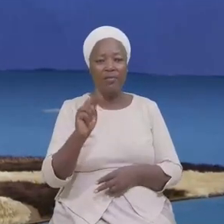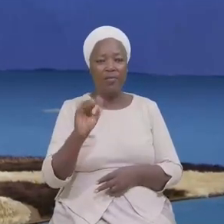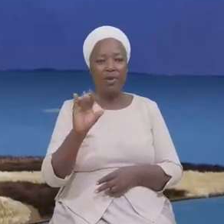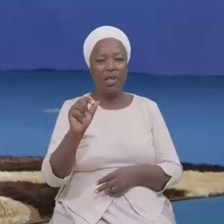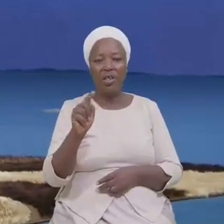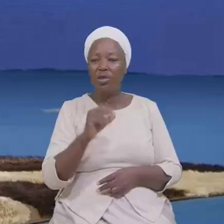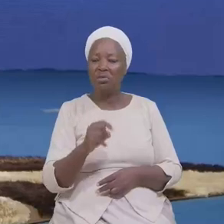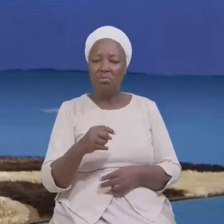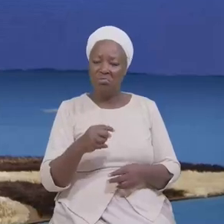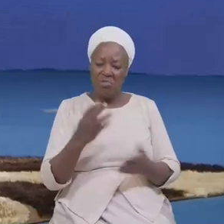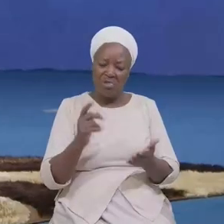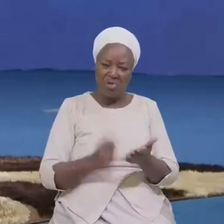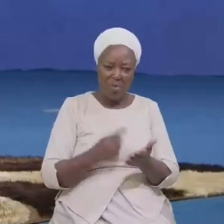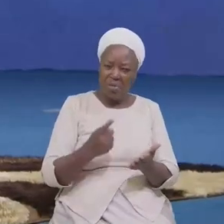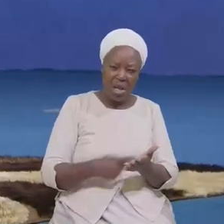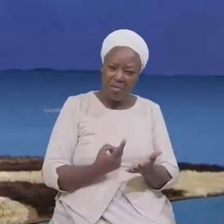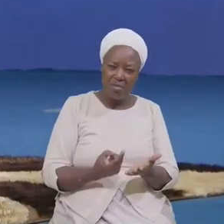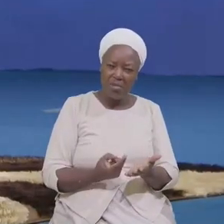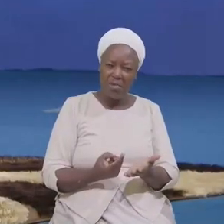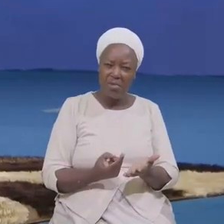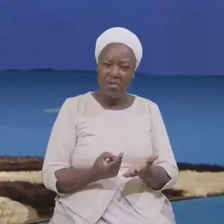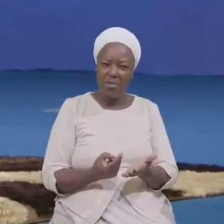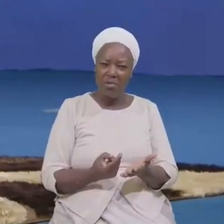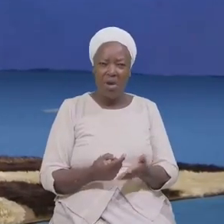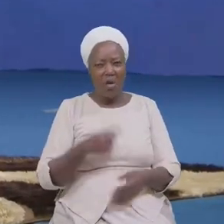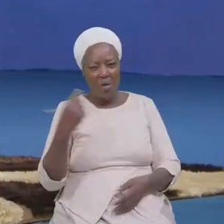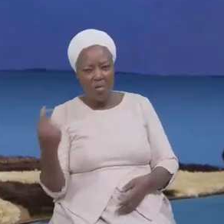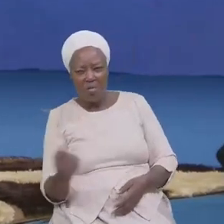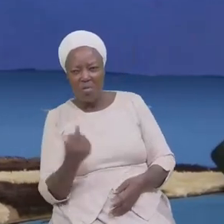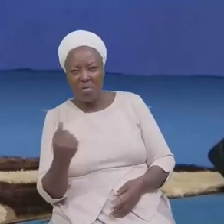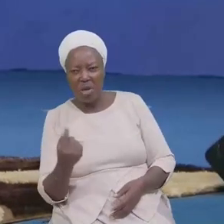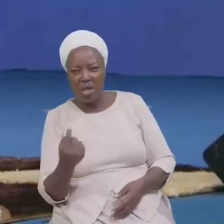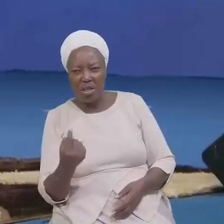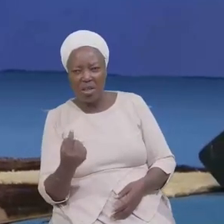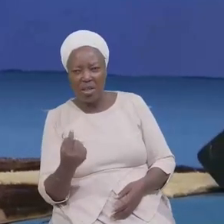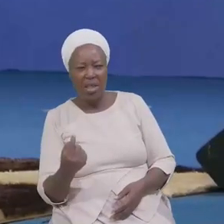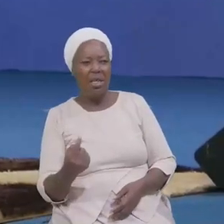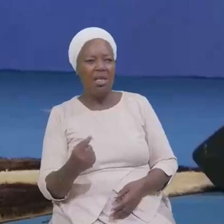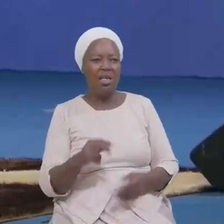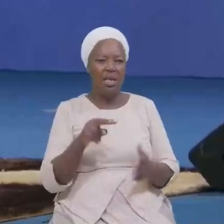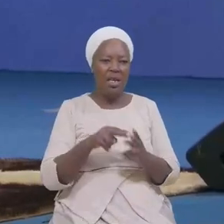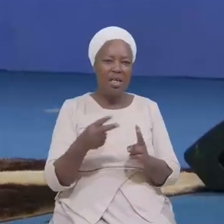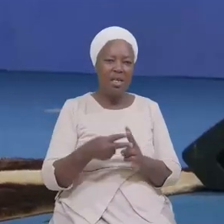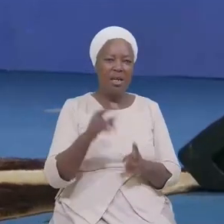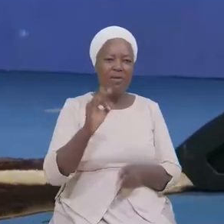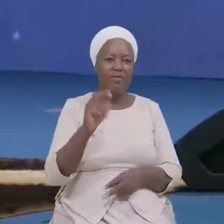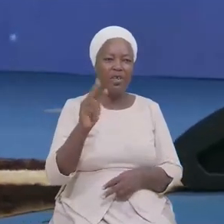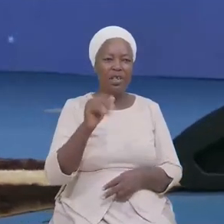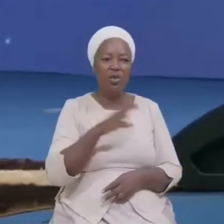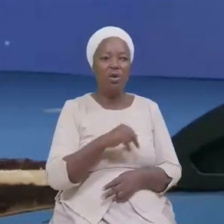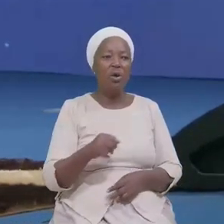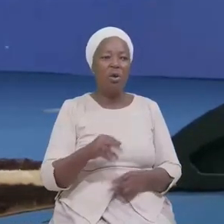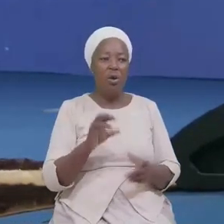occasionnels ou habituels, ni les impudiques, ni les idolâtres, ni les adultères, ni